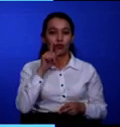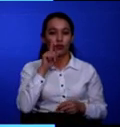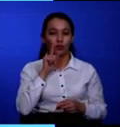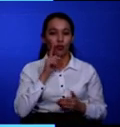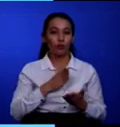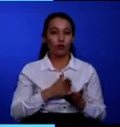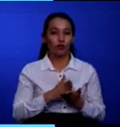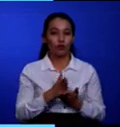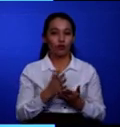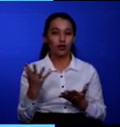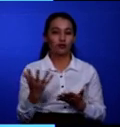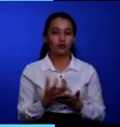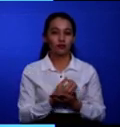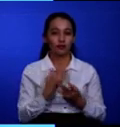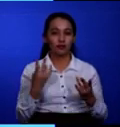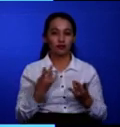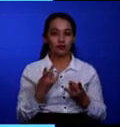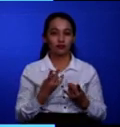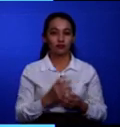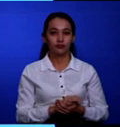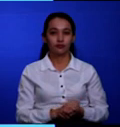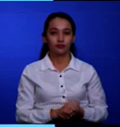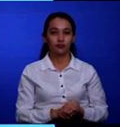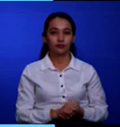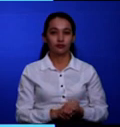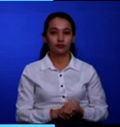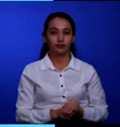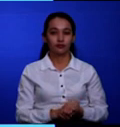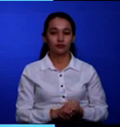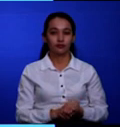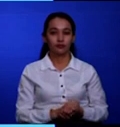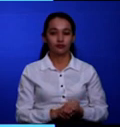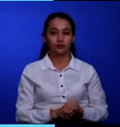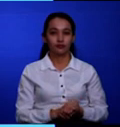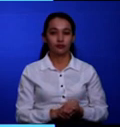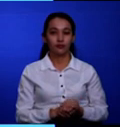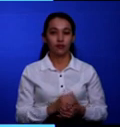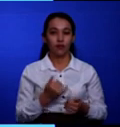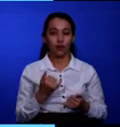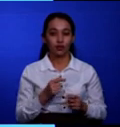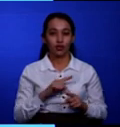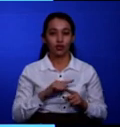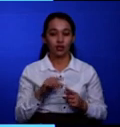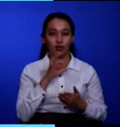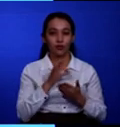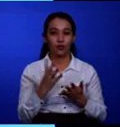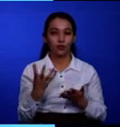ko'rinishida yozib olsangiz 40 sonini, siz bu misolni qulay usulda hisoblaysiz va bir pasda javobini topib